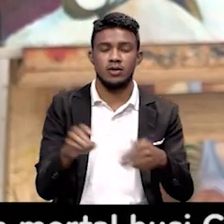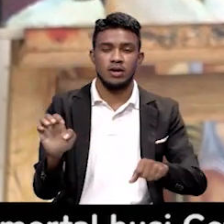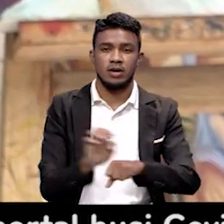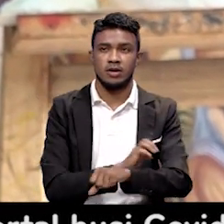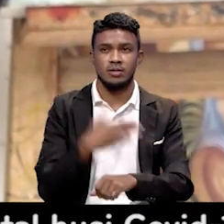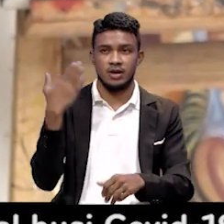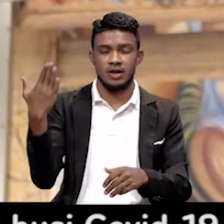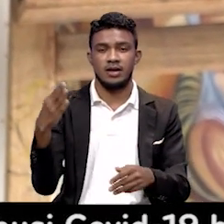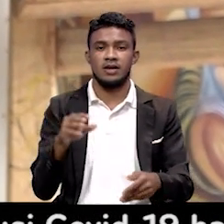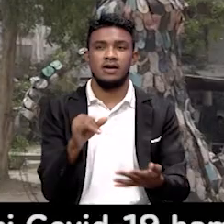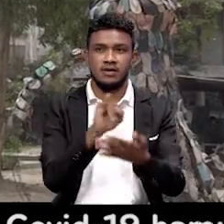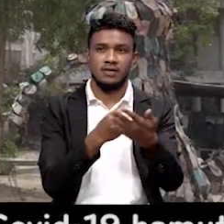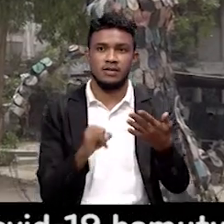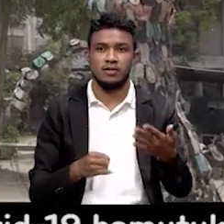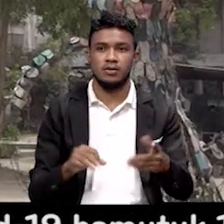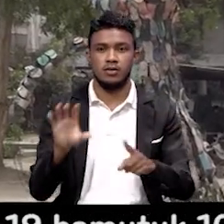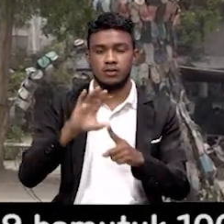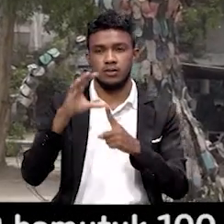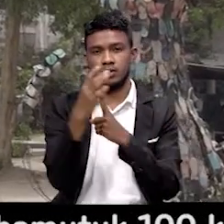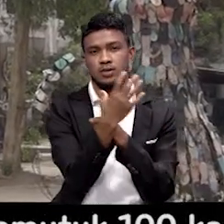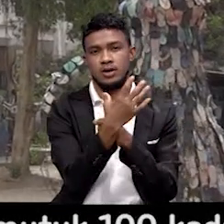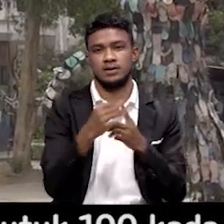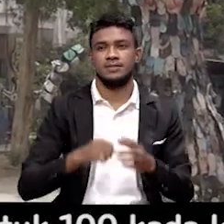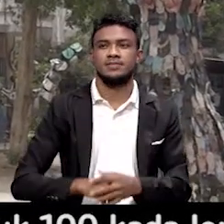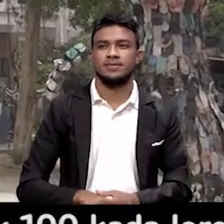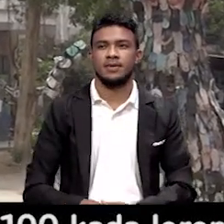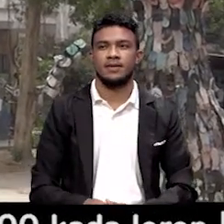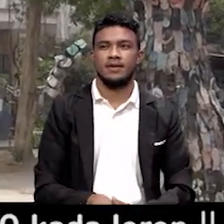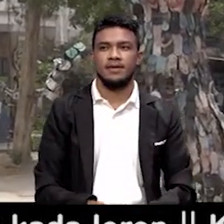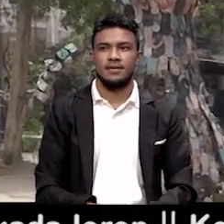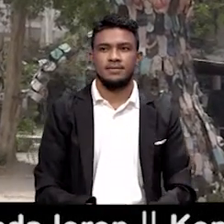sektor arte no kulturanean. Zimi Fernandez, Osvaldo Amaral, ZMN.